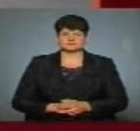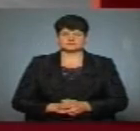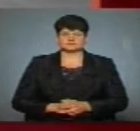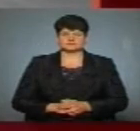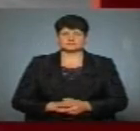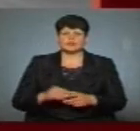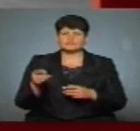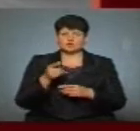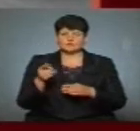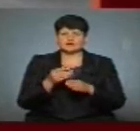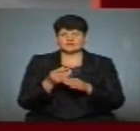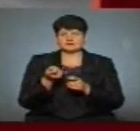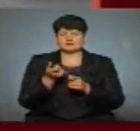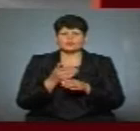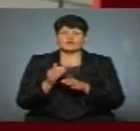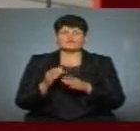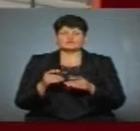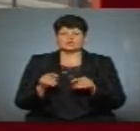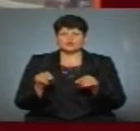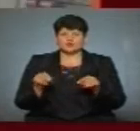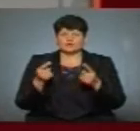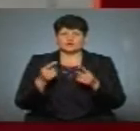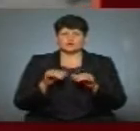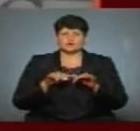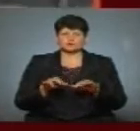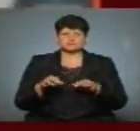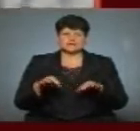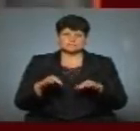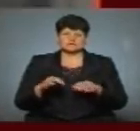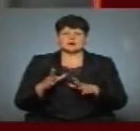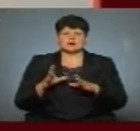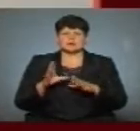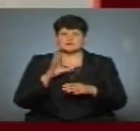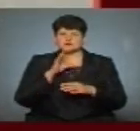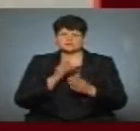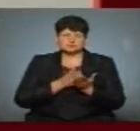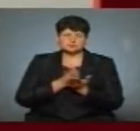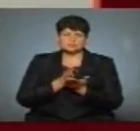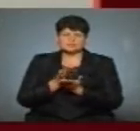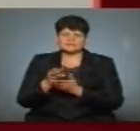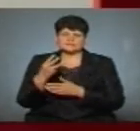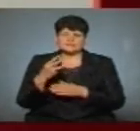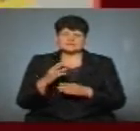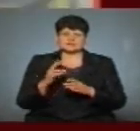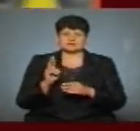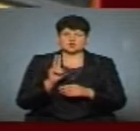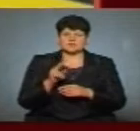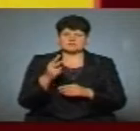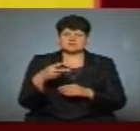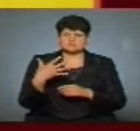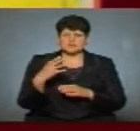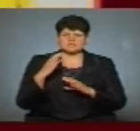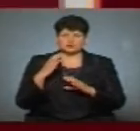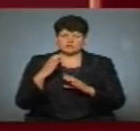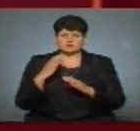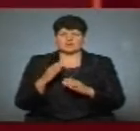В Тернополі частково відновили рух громадського транспорту. На маршрути виїхали 30 тролейбусів і 25 автобусів. Проїзд